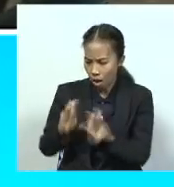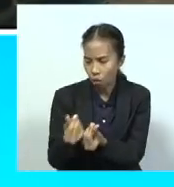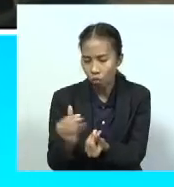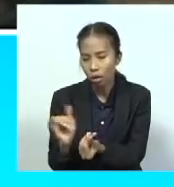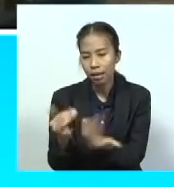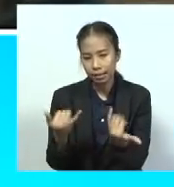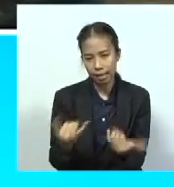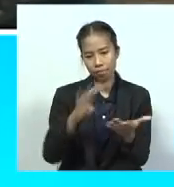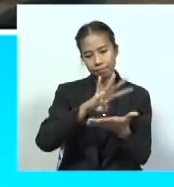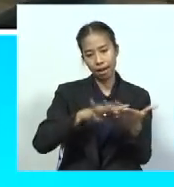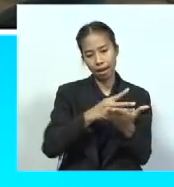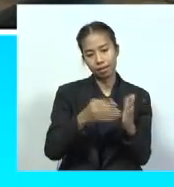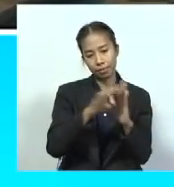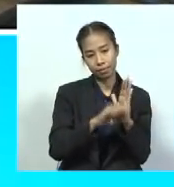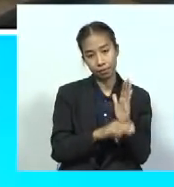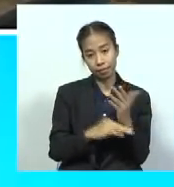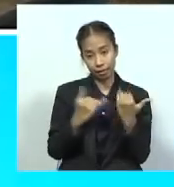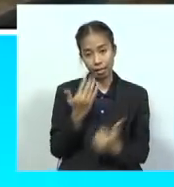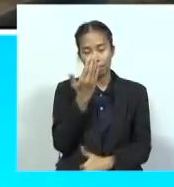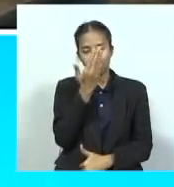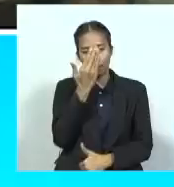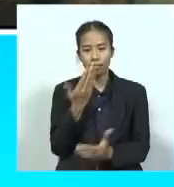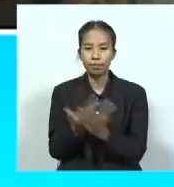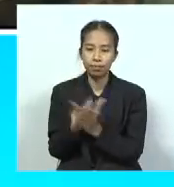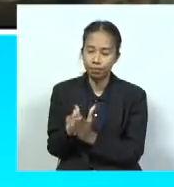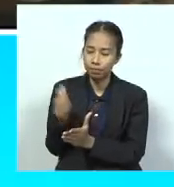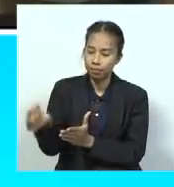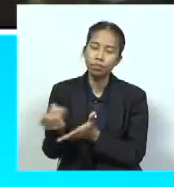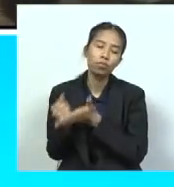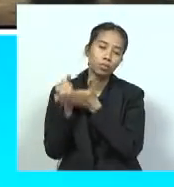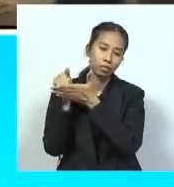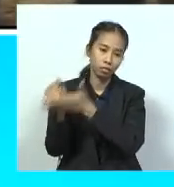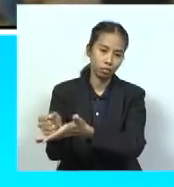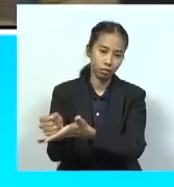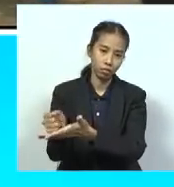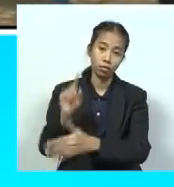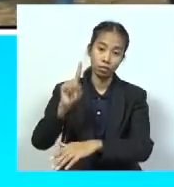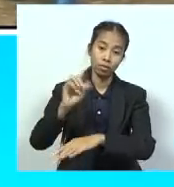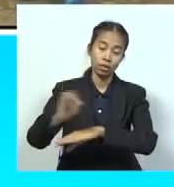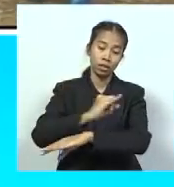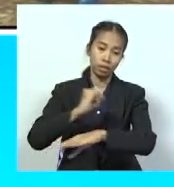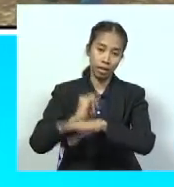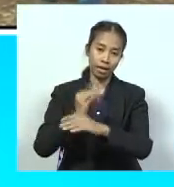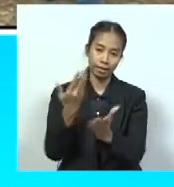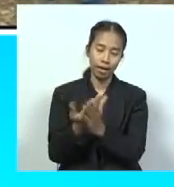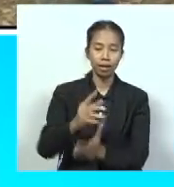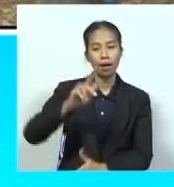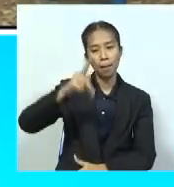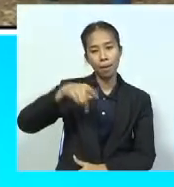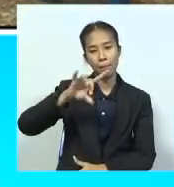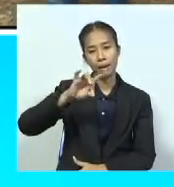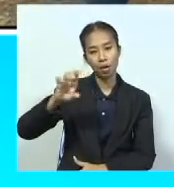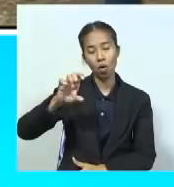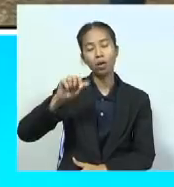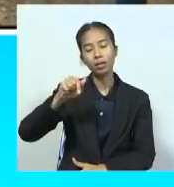การที่ถูกต้องนั่นก็คือ1ช่วงนี้เฉพาะหน้าท่านรับไปก่อนนะครับไล่ละ 1,800 บาทไม่เกิน